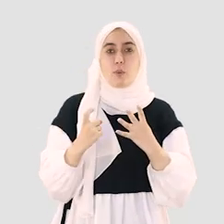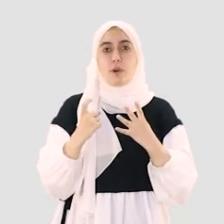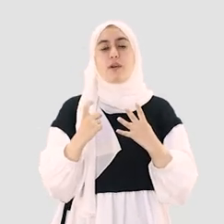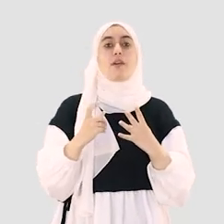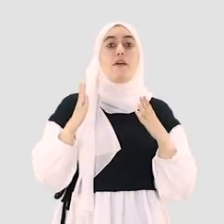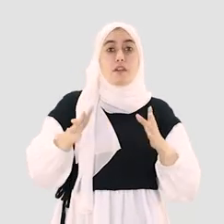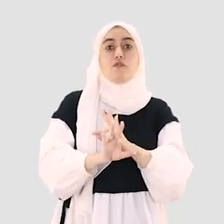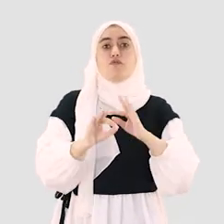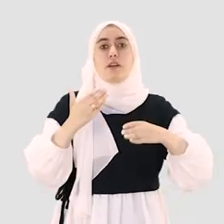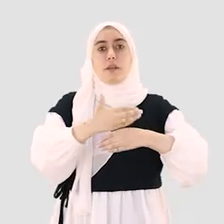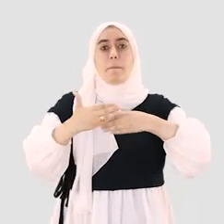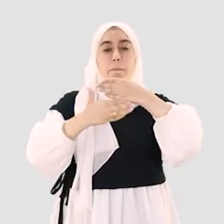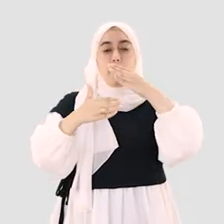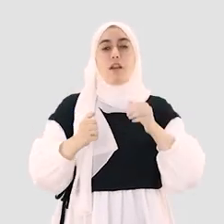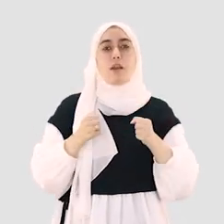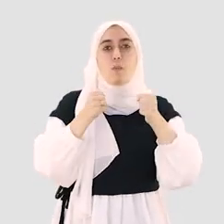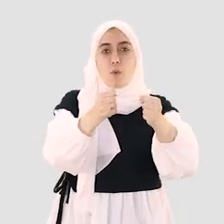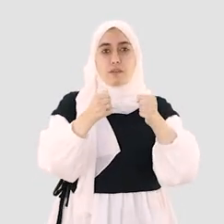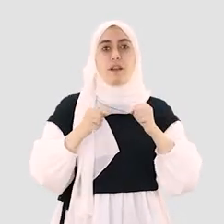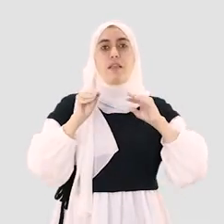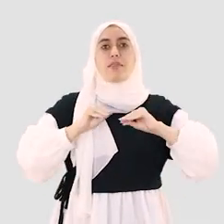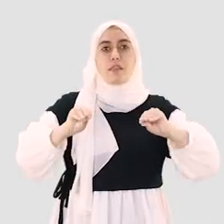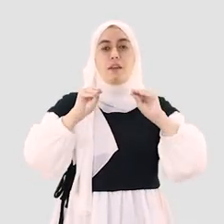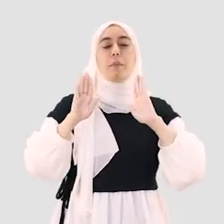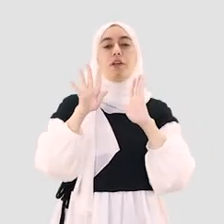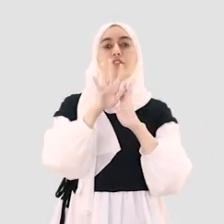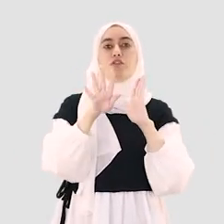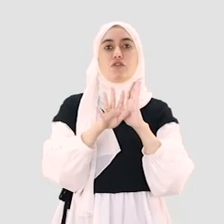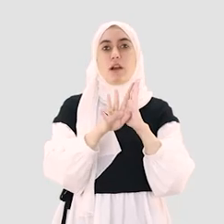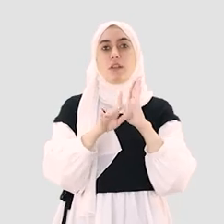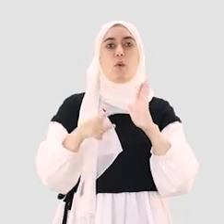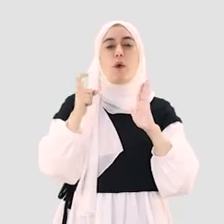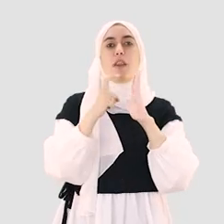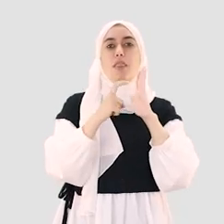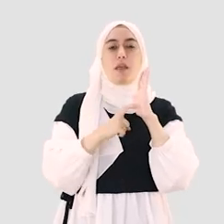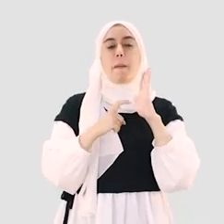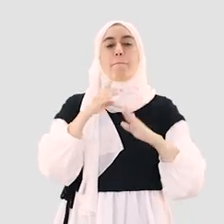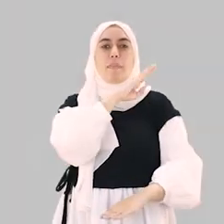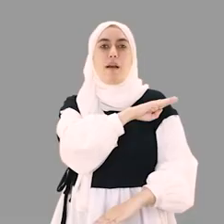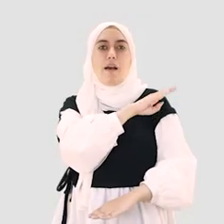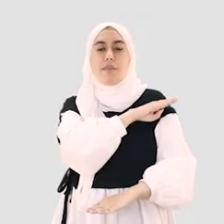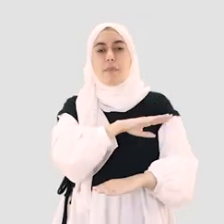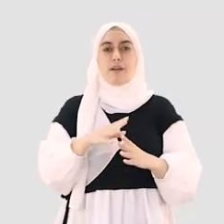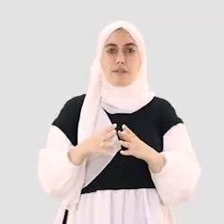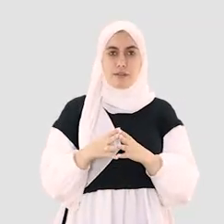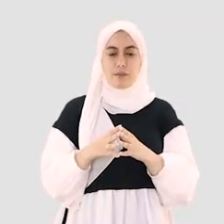الاعاقه من حيث المباني والمواصلات والتعليم والتشريعات والانظمه والخدمات